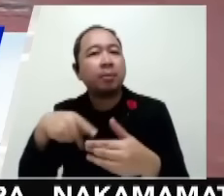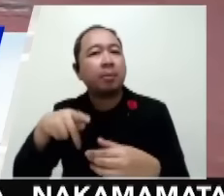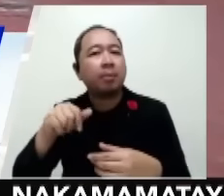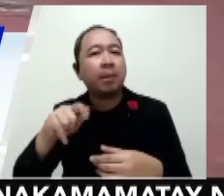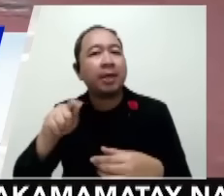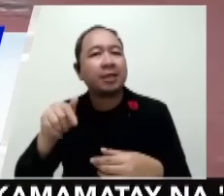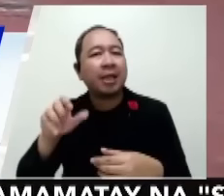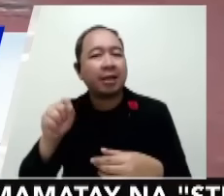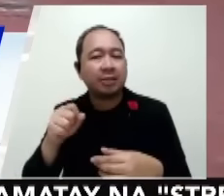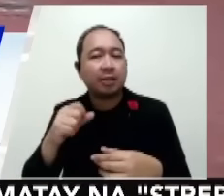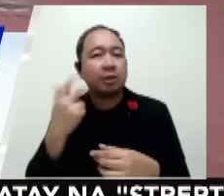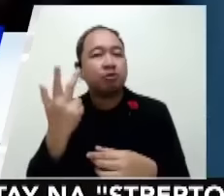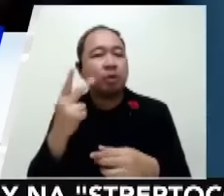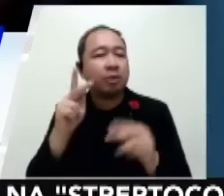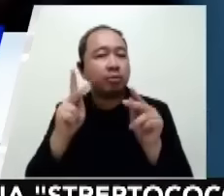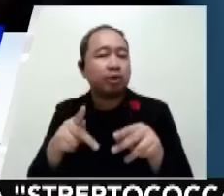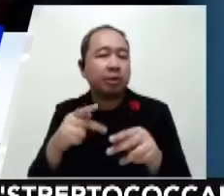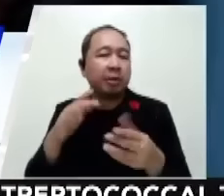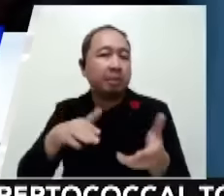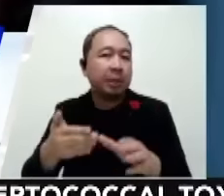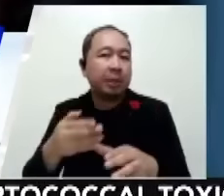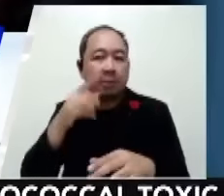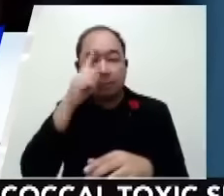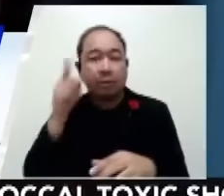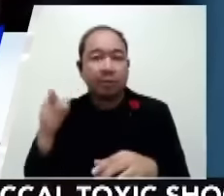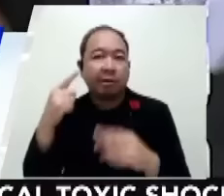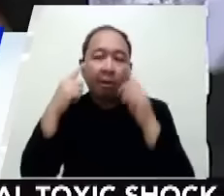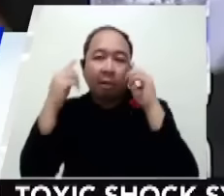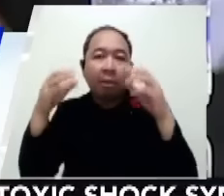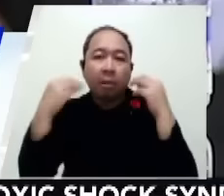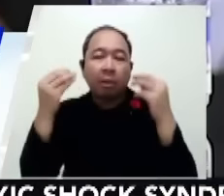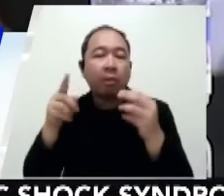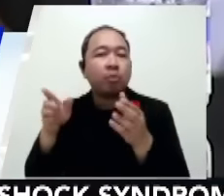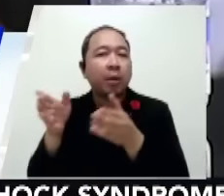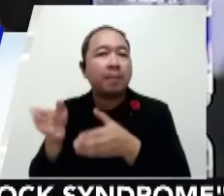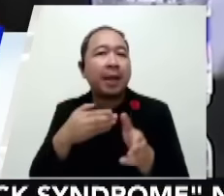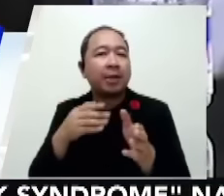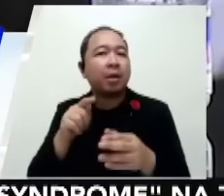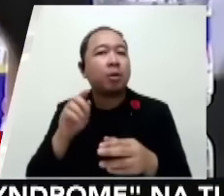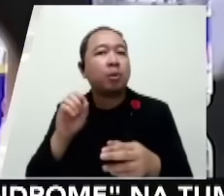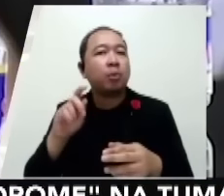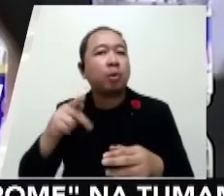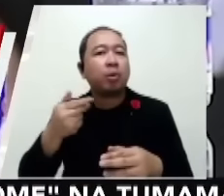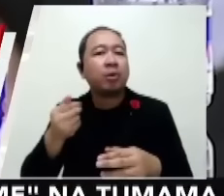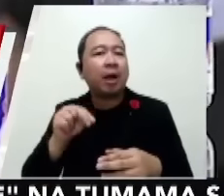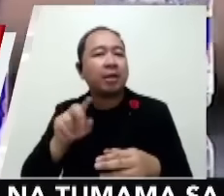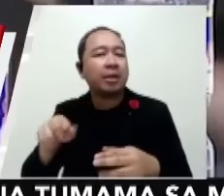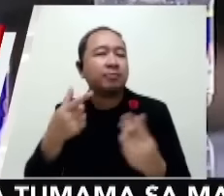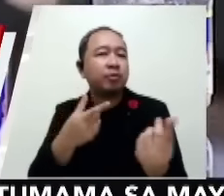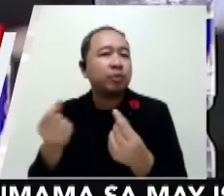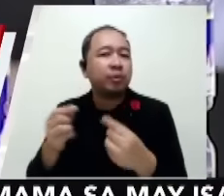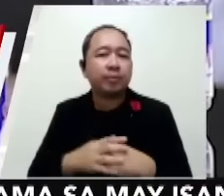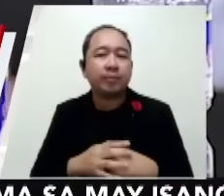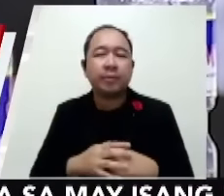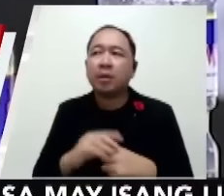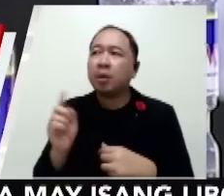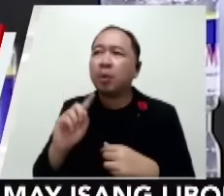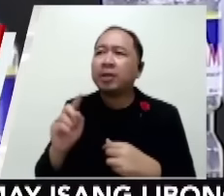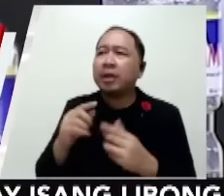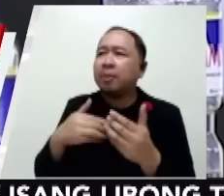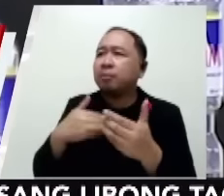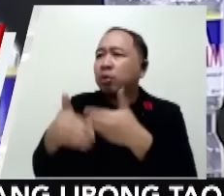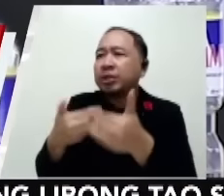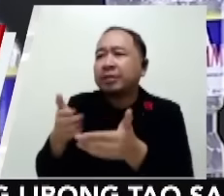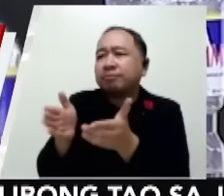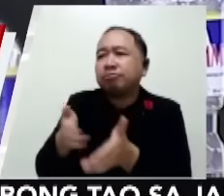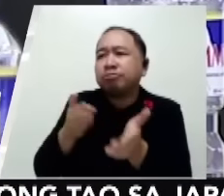raw alam ang protocol ng Oplan Tokhang na kanilang ipinatupad. Ano po ba ang protocol na gagawin sa